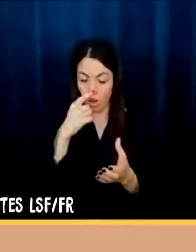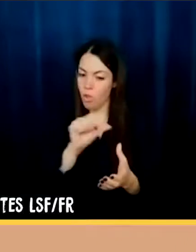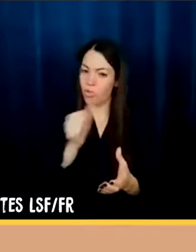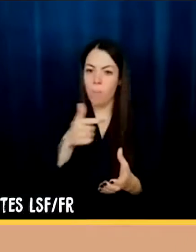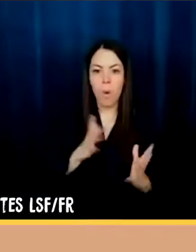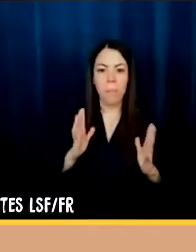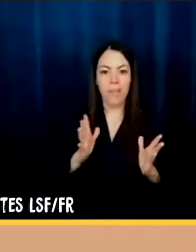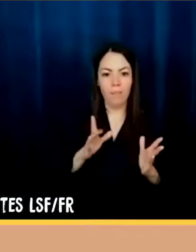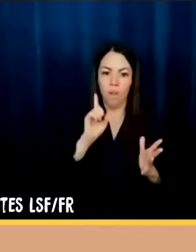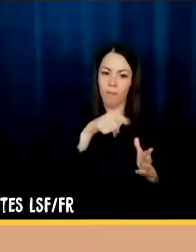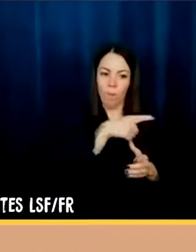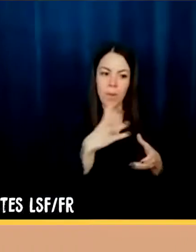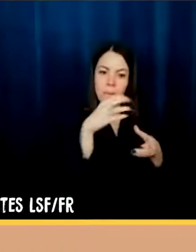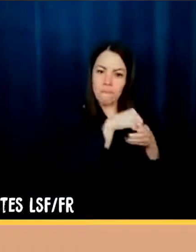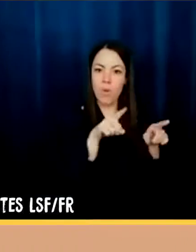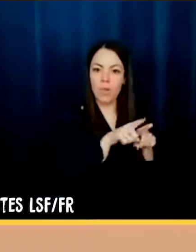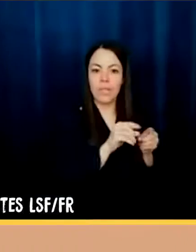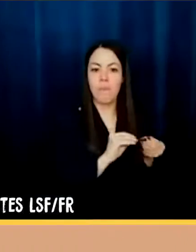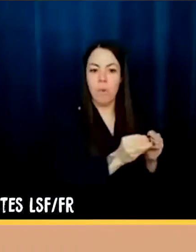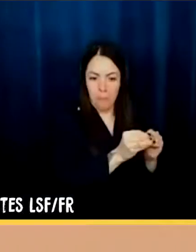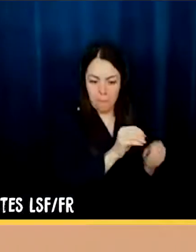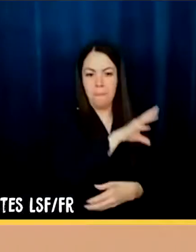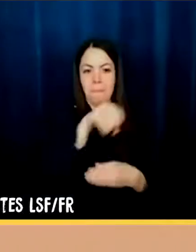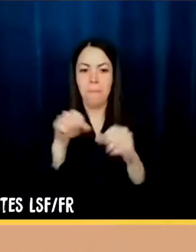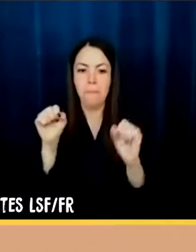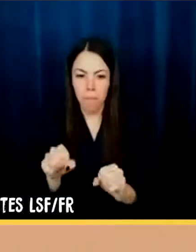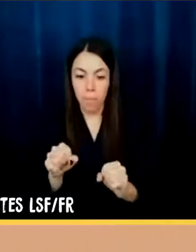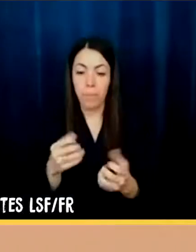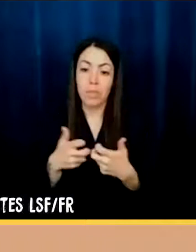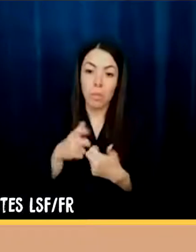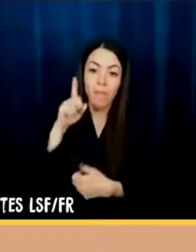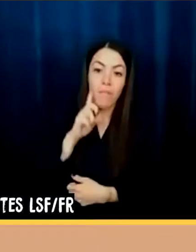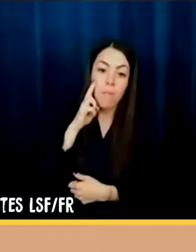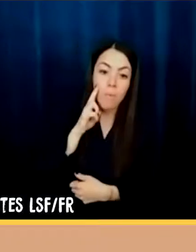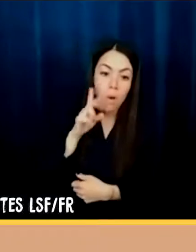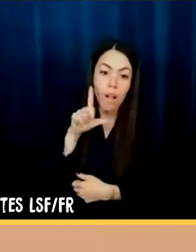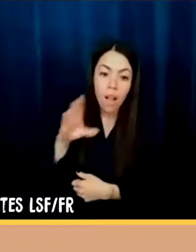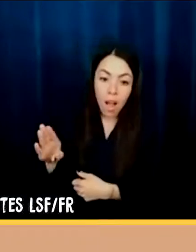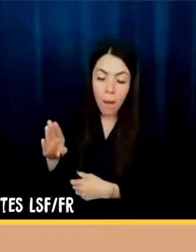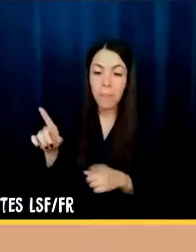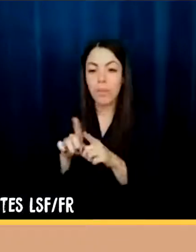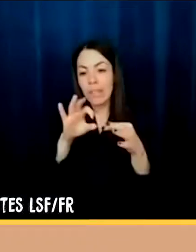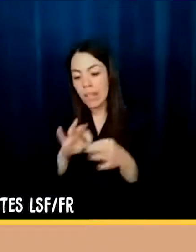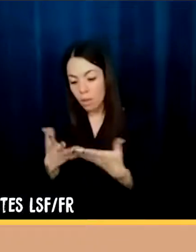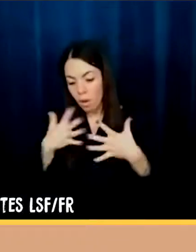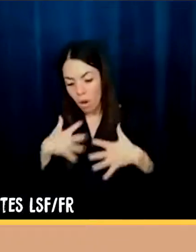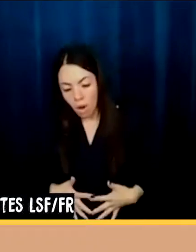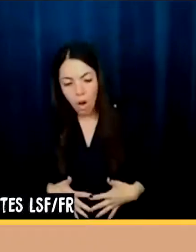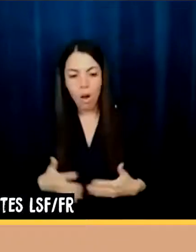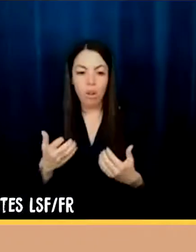en question. Ce qui a été le cas pour les femmes noires de la LAB, notamment sur des questions de rapport au corps, l'image.